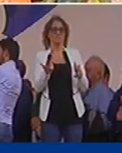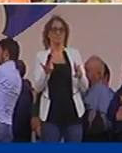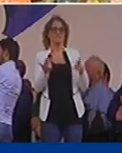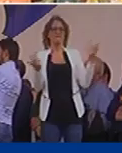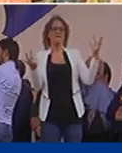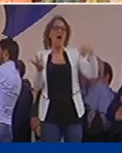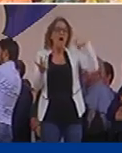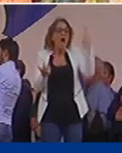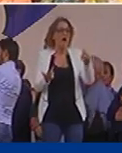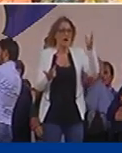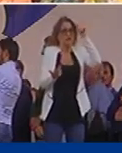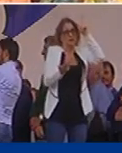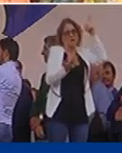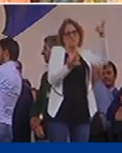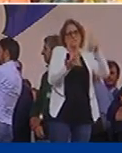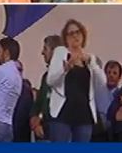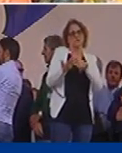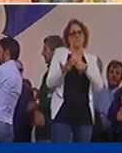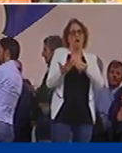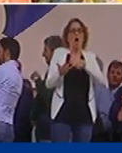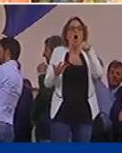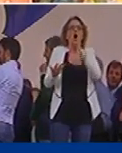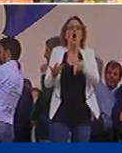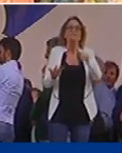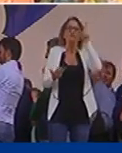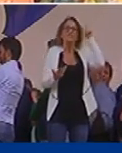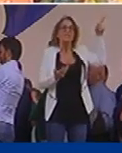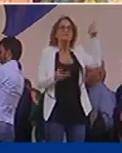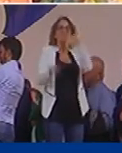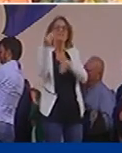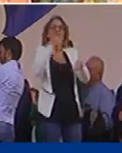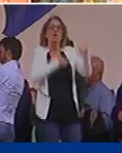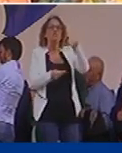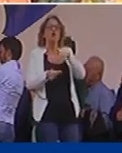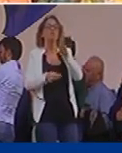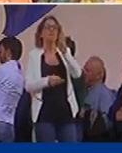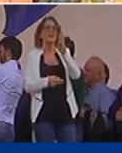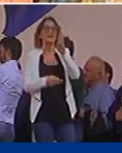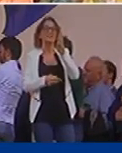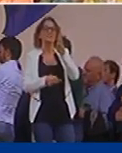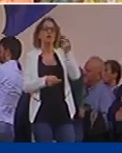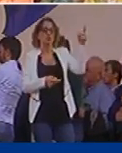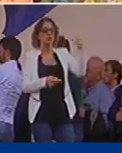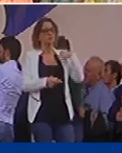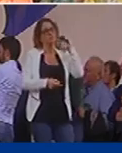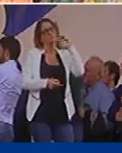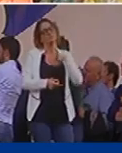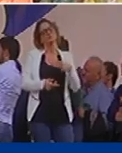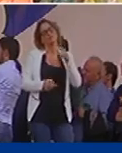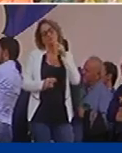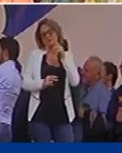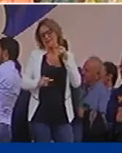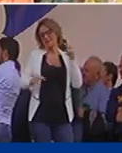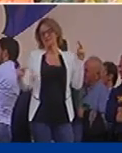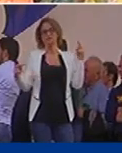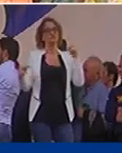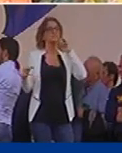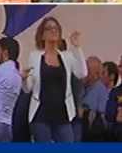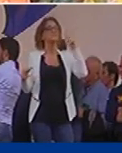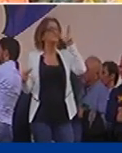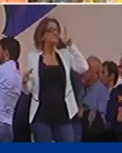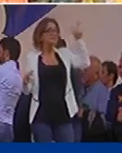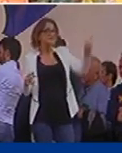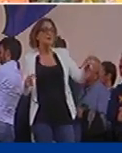perfino i tedeschi oggi votano Berlino e io sarò la persona più contenta del mondo se la